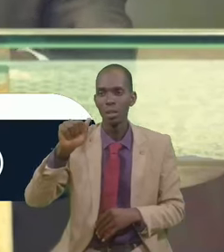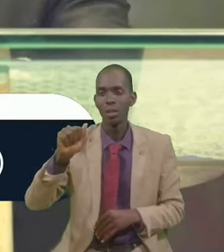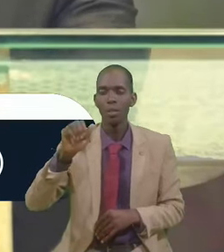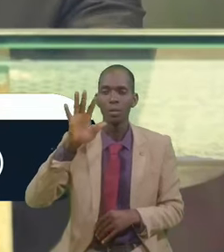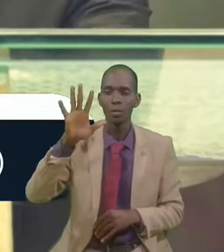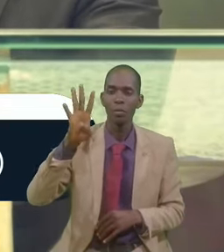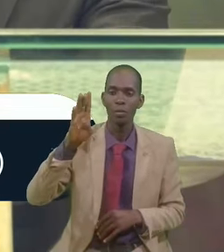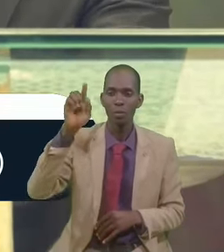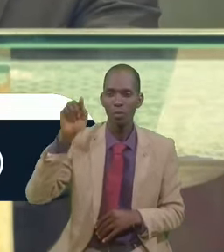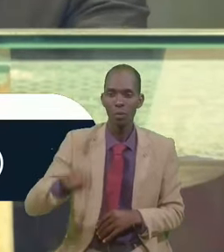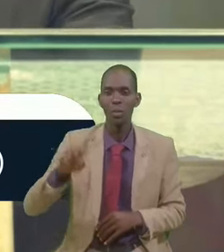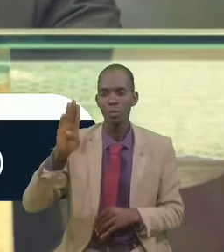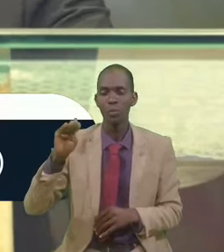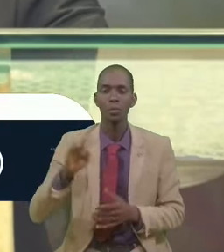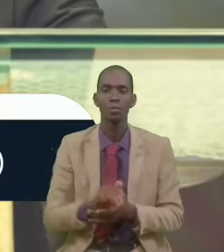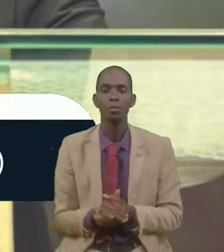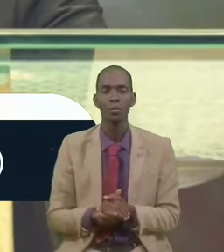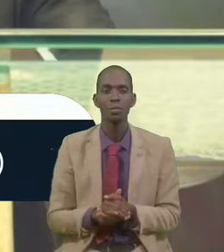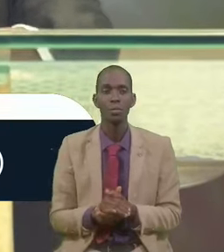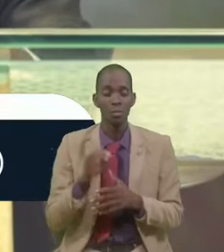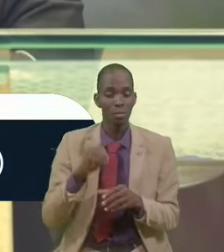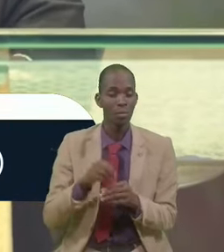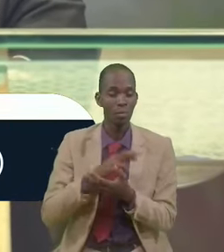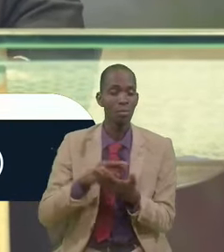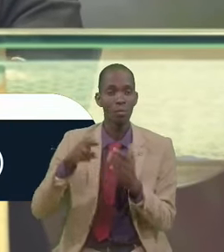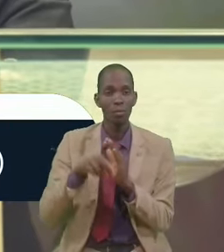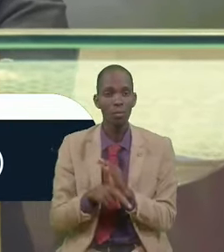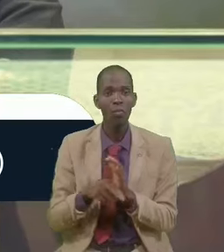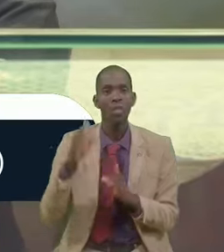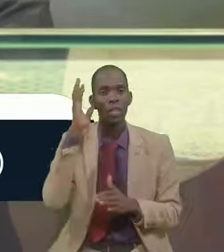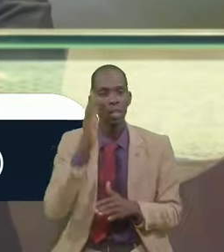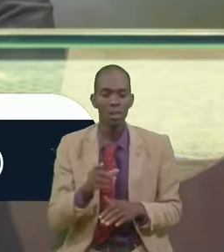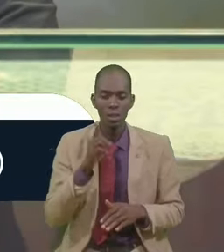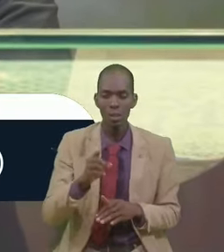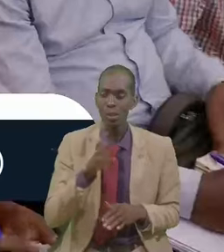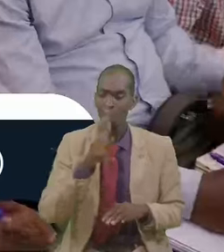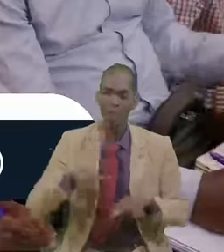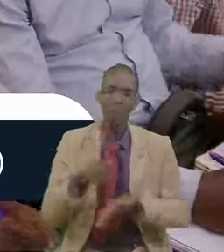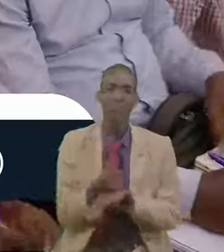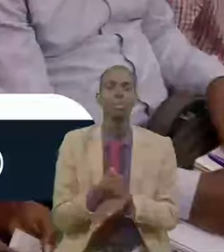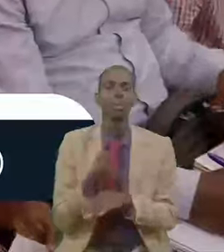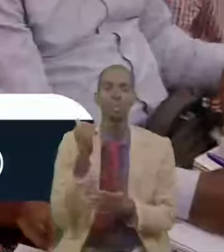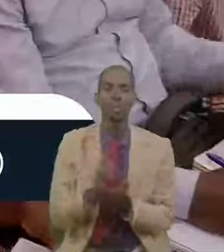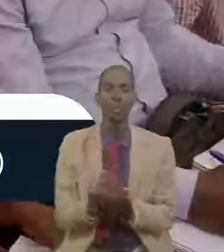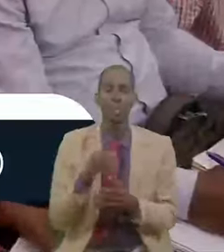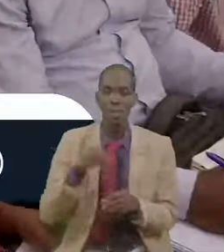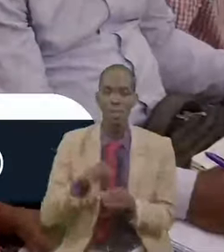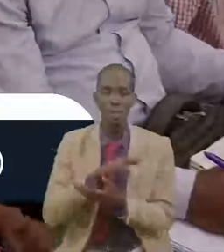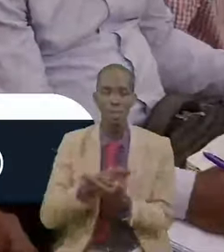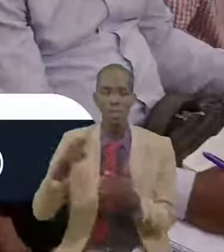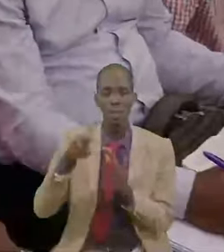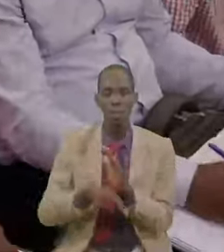14. Esaïe 54, 14. Tu seras affermi par la justice. Tu